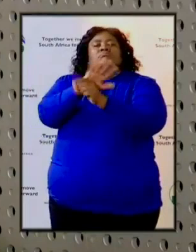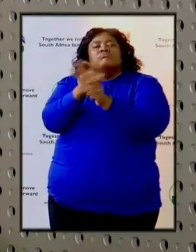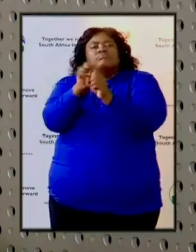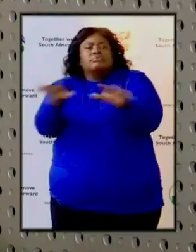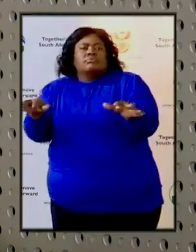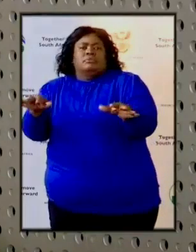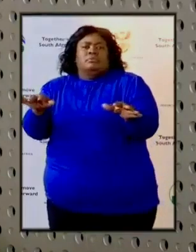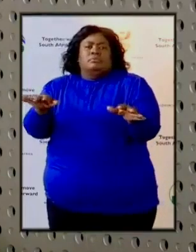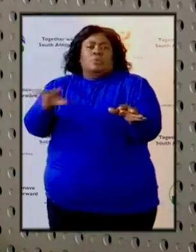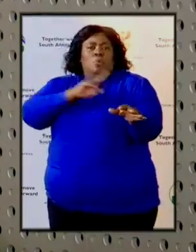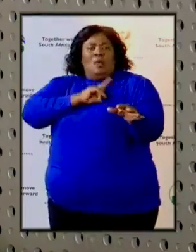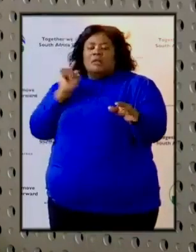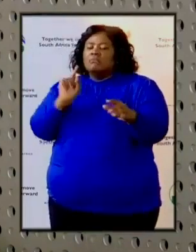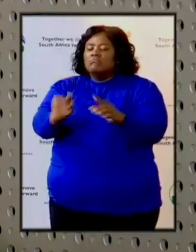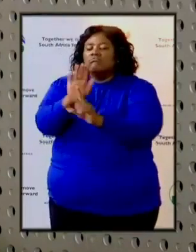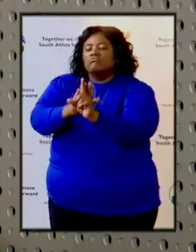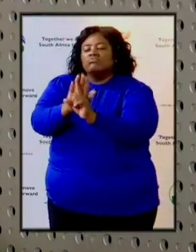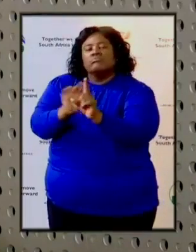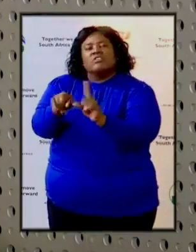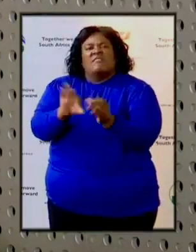kade bezoduduza.